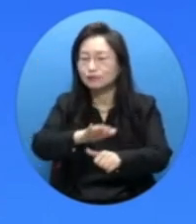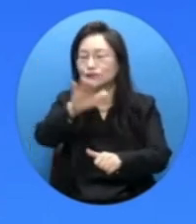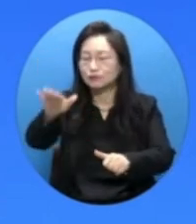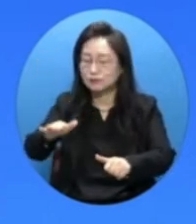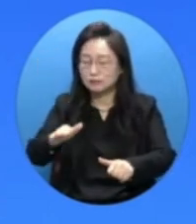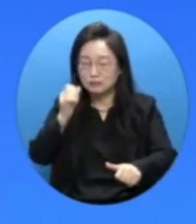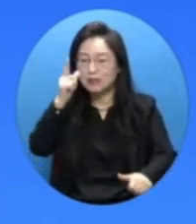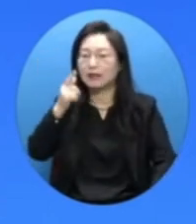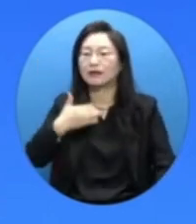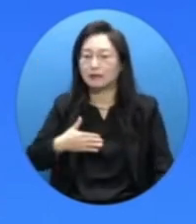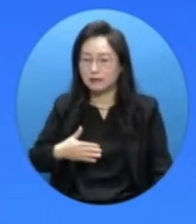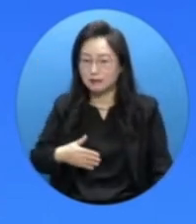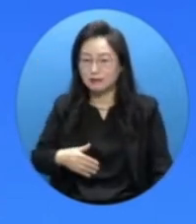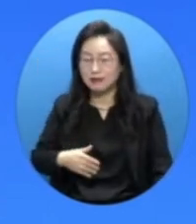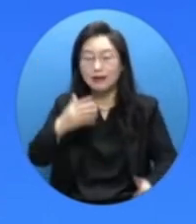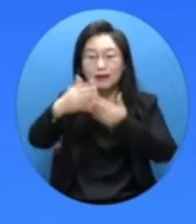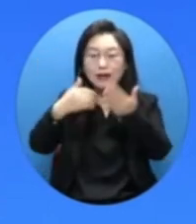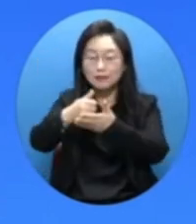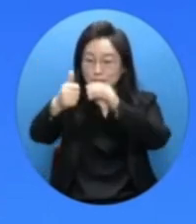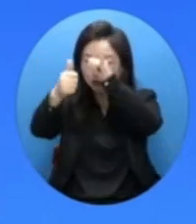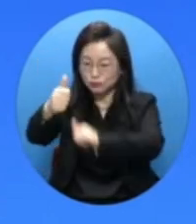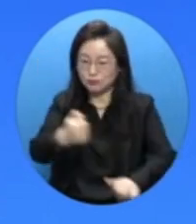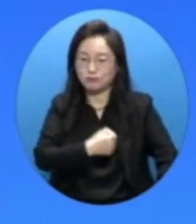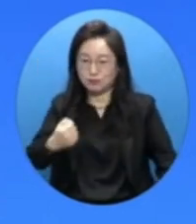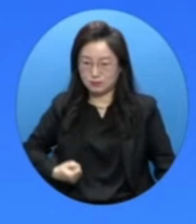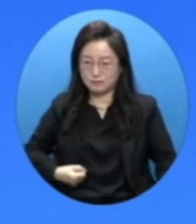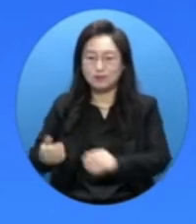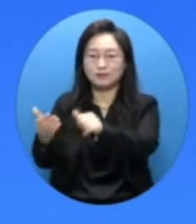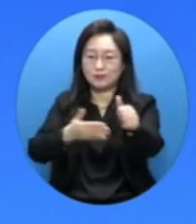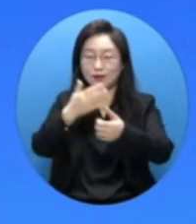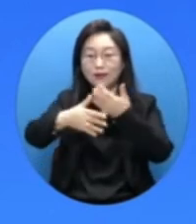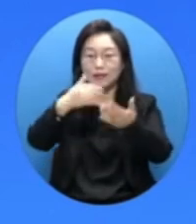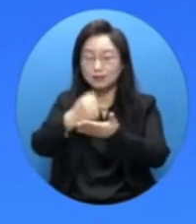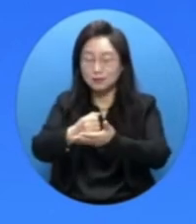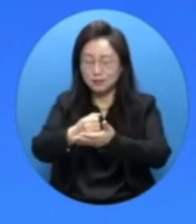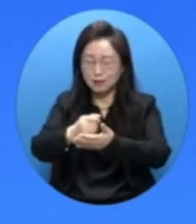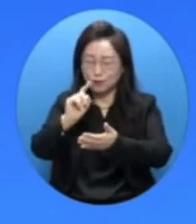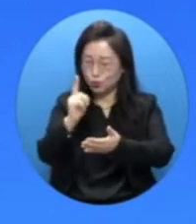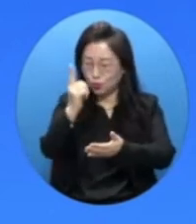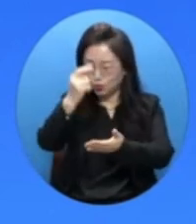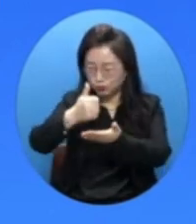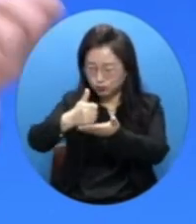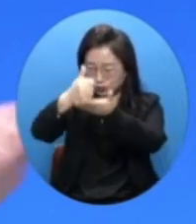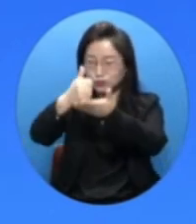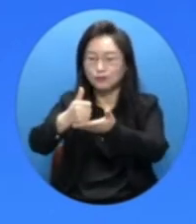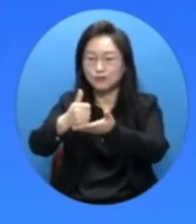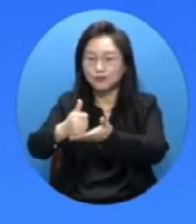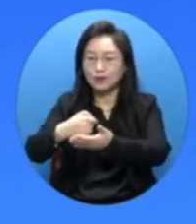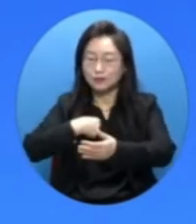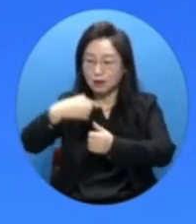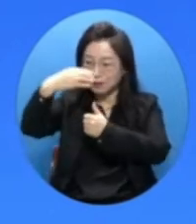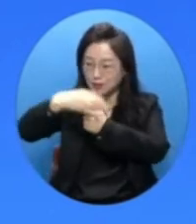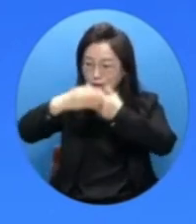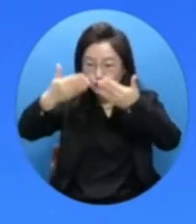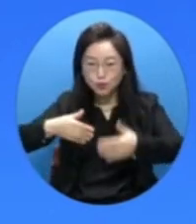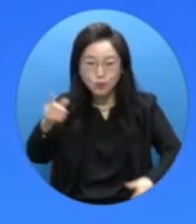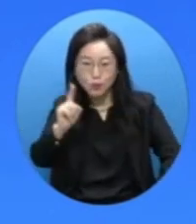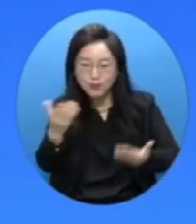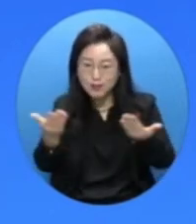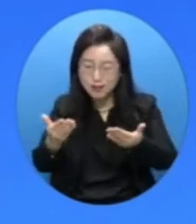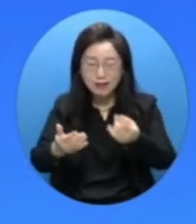것입니다 하나님 앞에 충성헌신해야 됩니다 그러면 하나님께서 그를 높여 주시는 것입니다 내게 맡기신 일이 어떤 일에도